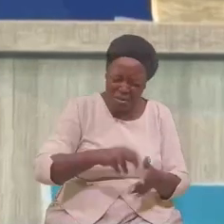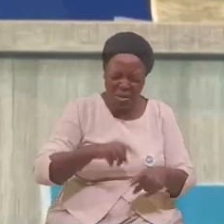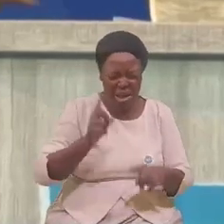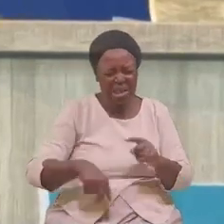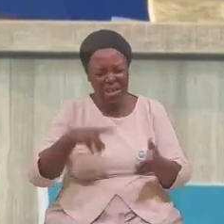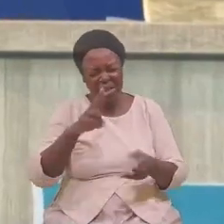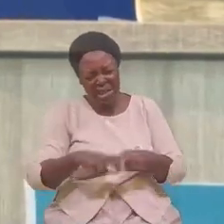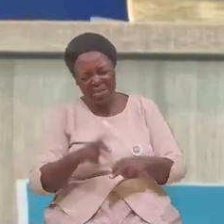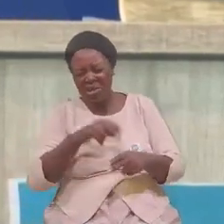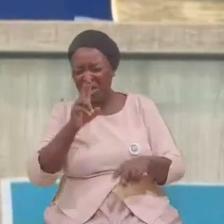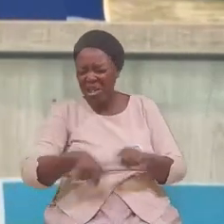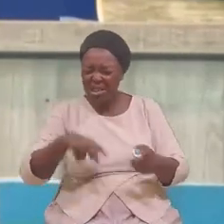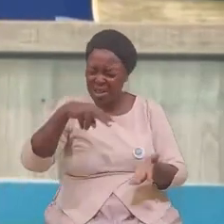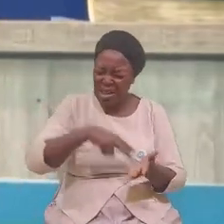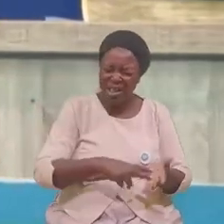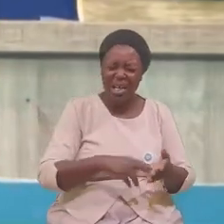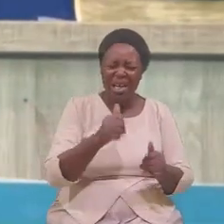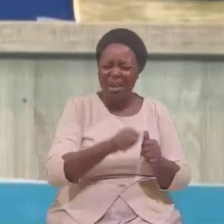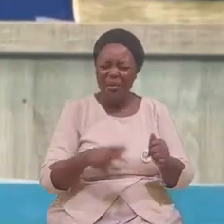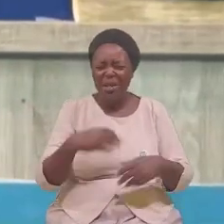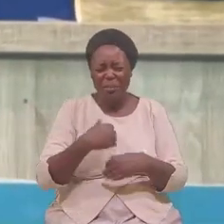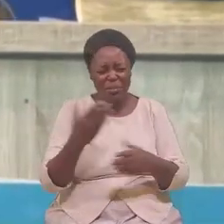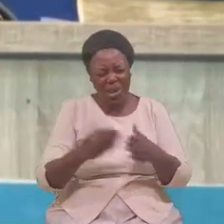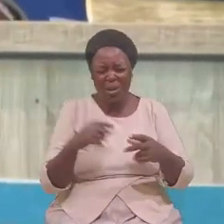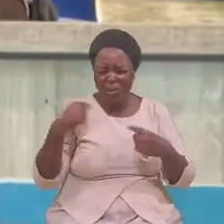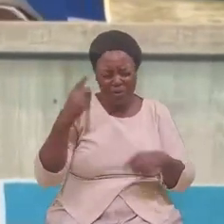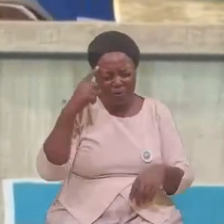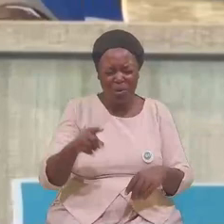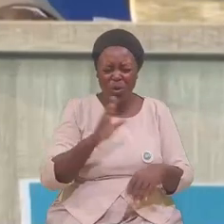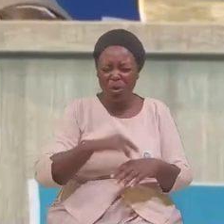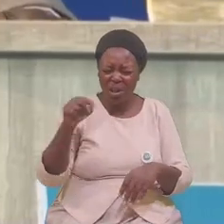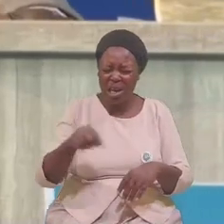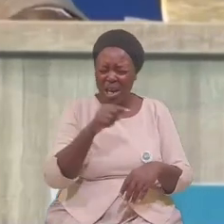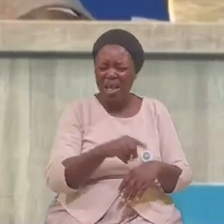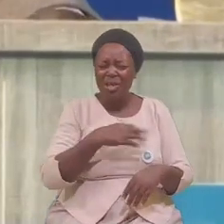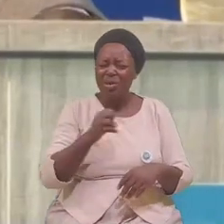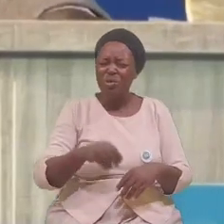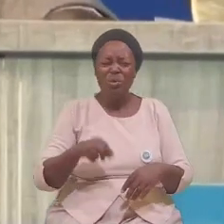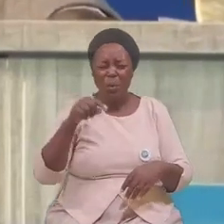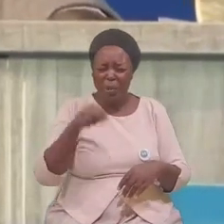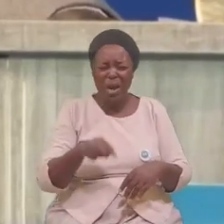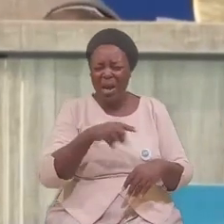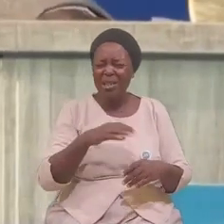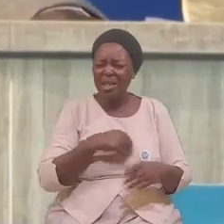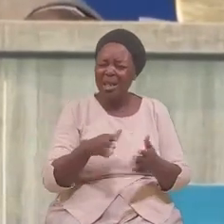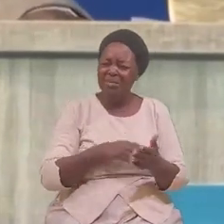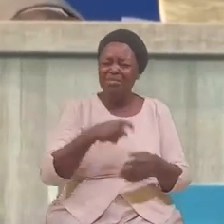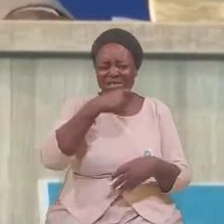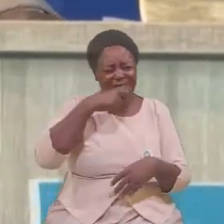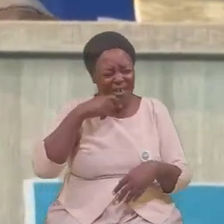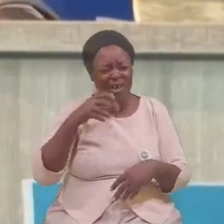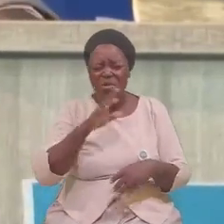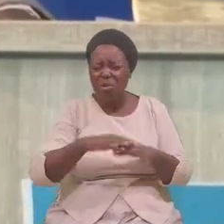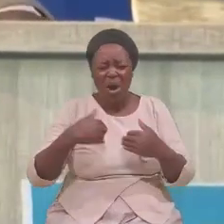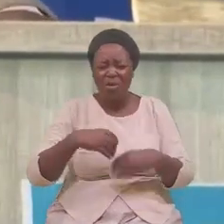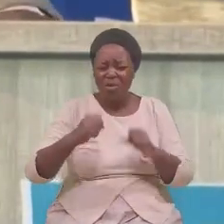lever. Que tout ce qui cause des douleurs maintenant au pied, le pied paralysé, desséché, ça n'a pas de force pour bouger.